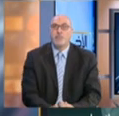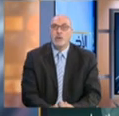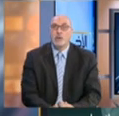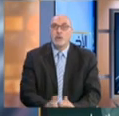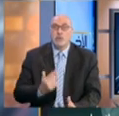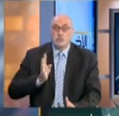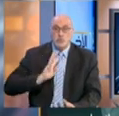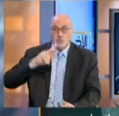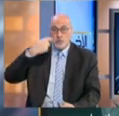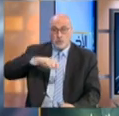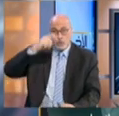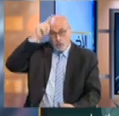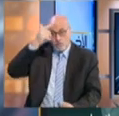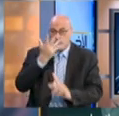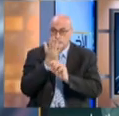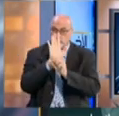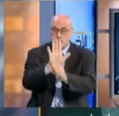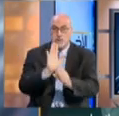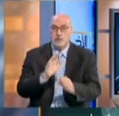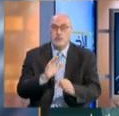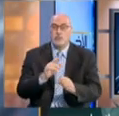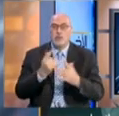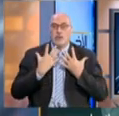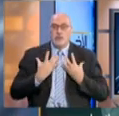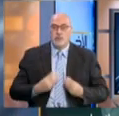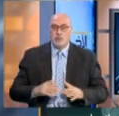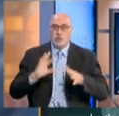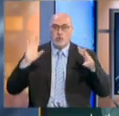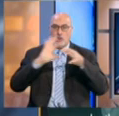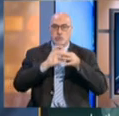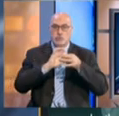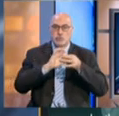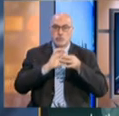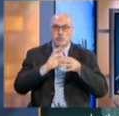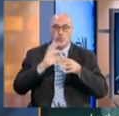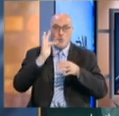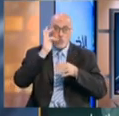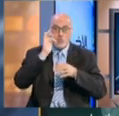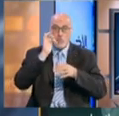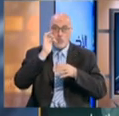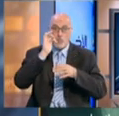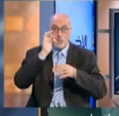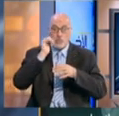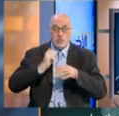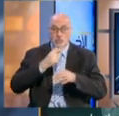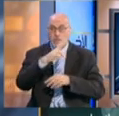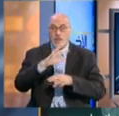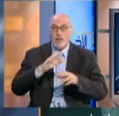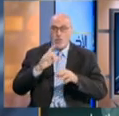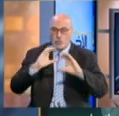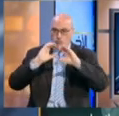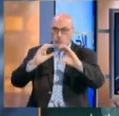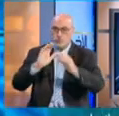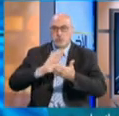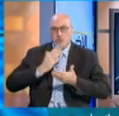رئيس الجمهورية أعرب بالمناسبة عن ارتياحه لجودة العلاقات الشخصية المتسمة بالثقة